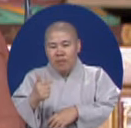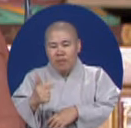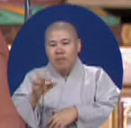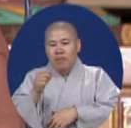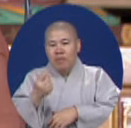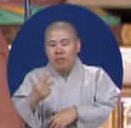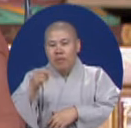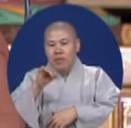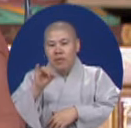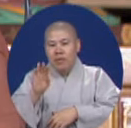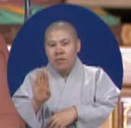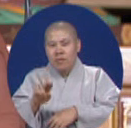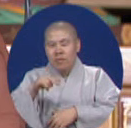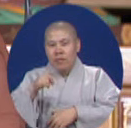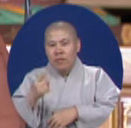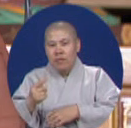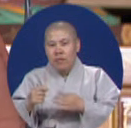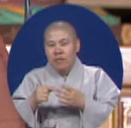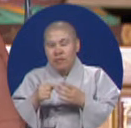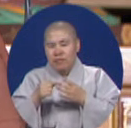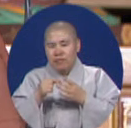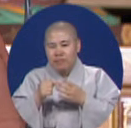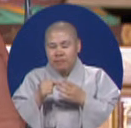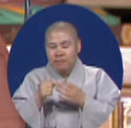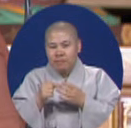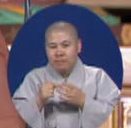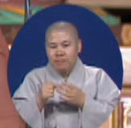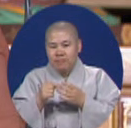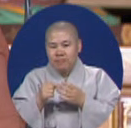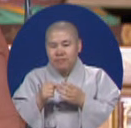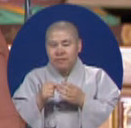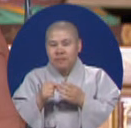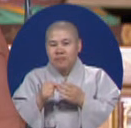입도하고, 두 번째 뭐라 했죠?